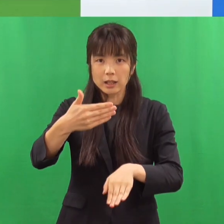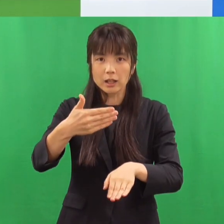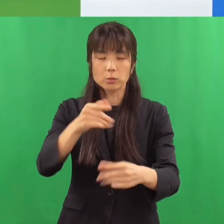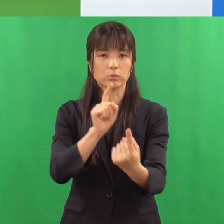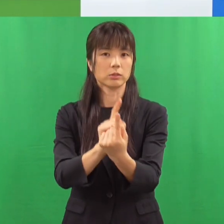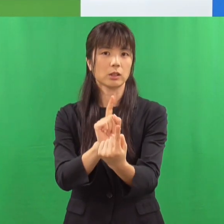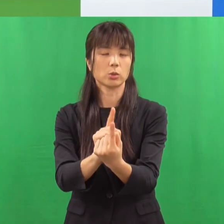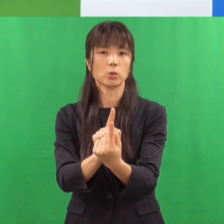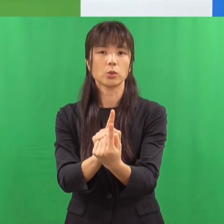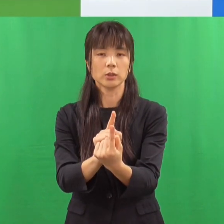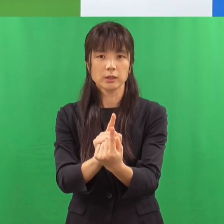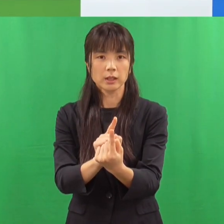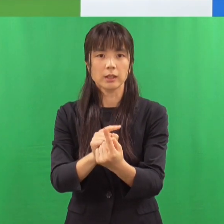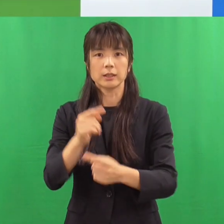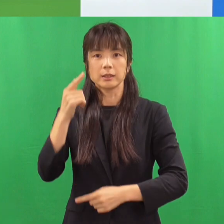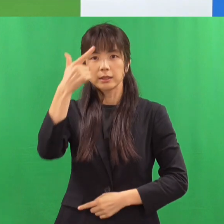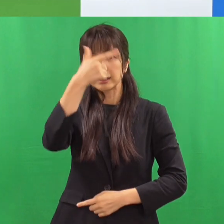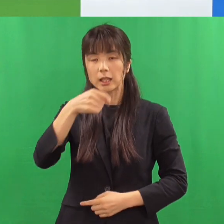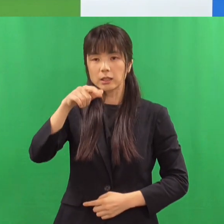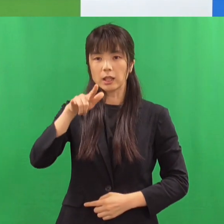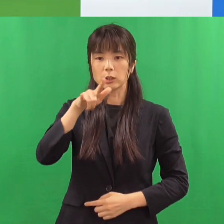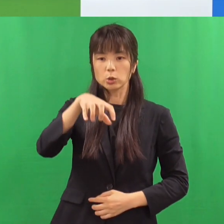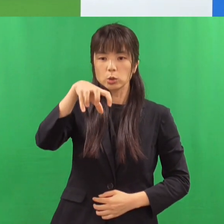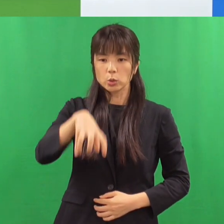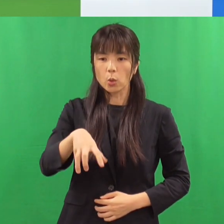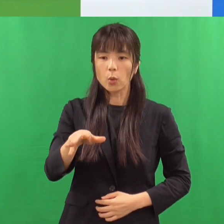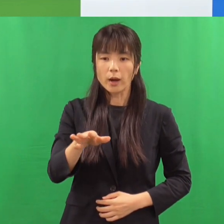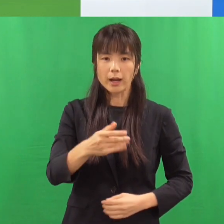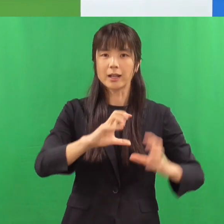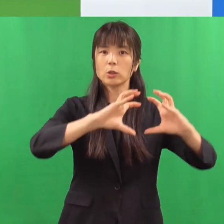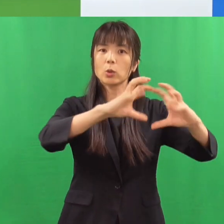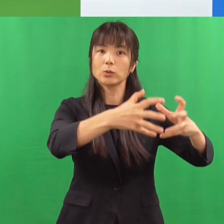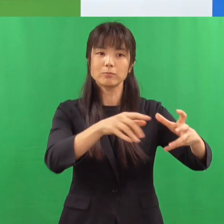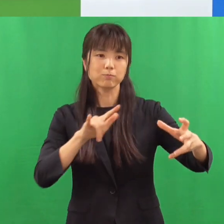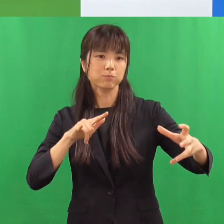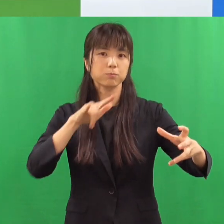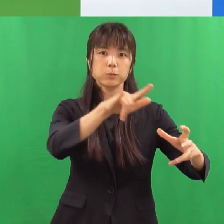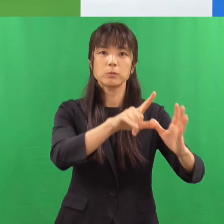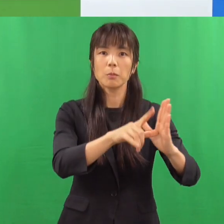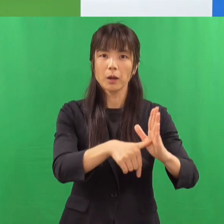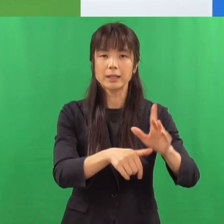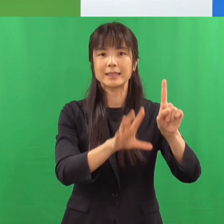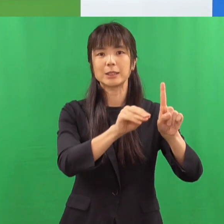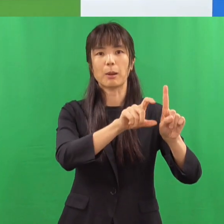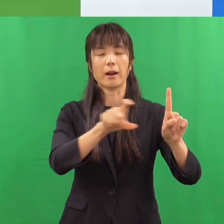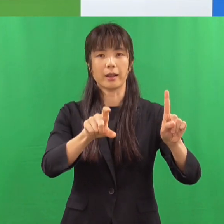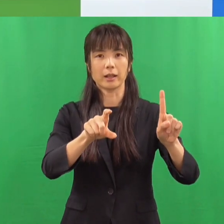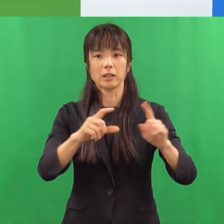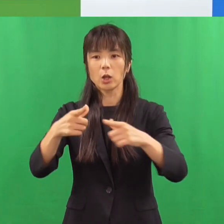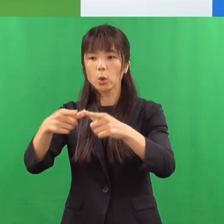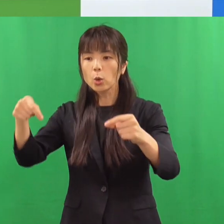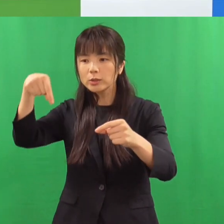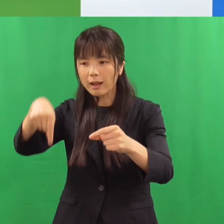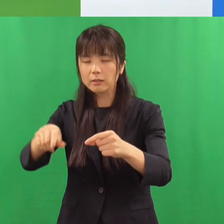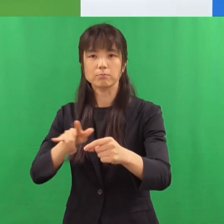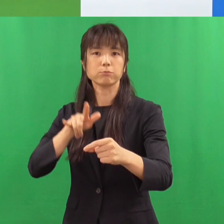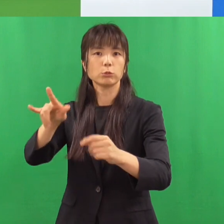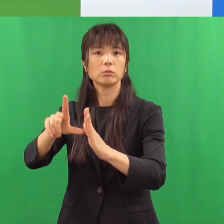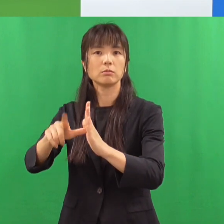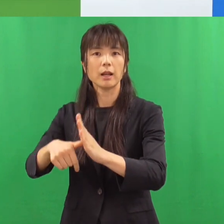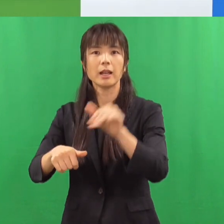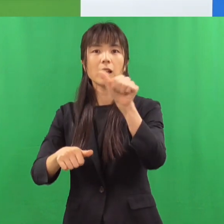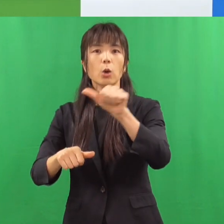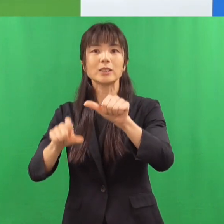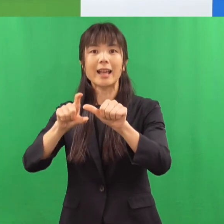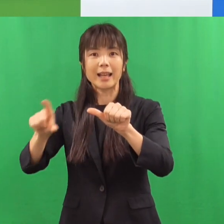対象として仙台空港の国際線利用者には1万円、国内線利用者には5000円のキャッシュバックを行っており、公表い